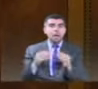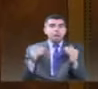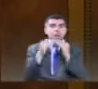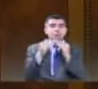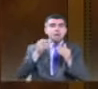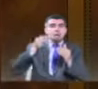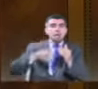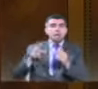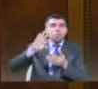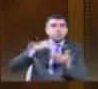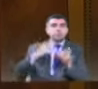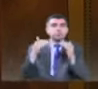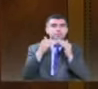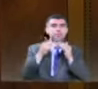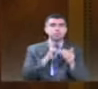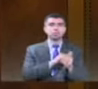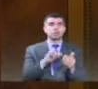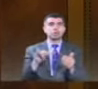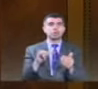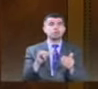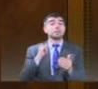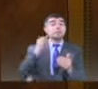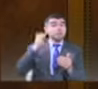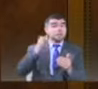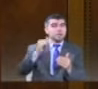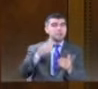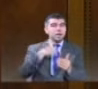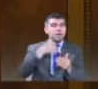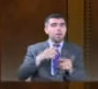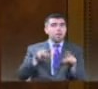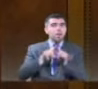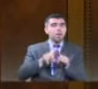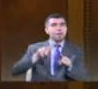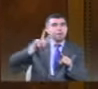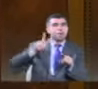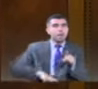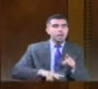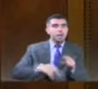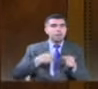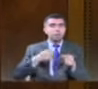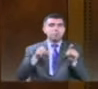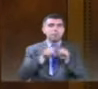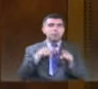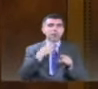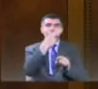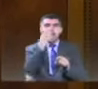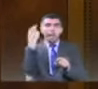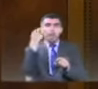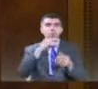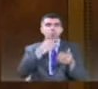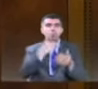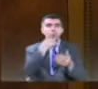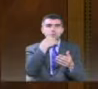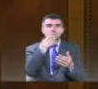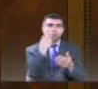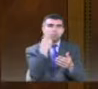الطريق؟ قطعا لا، لن نكون عدميين، لن ننظر للأمور بنظارات سوداء، لن نقول لا شيء